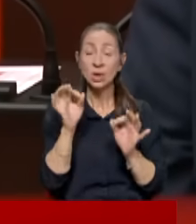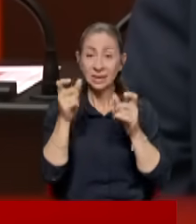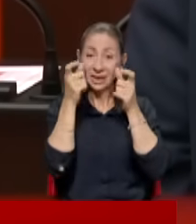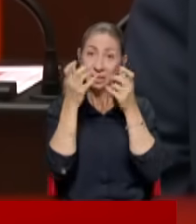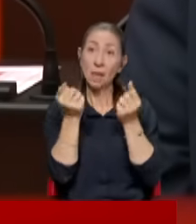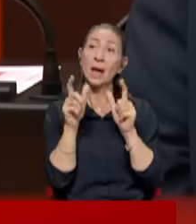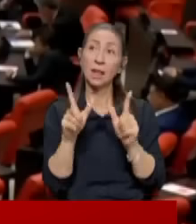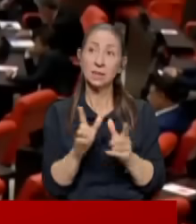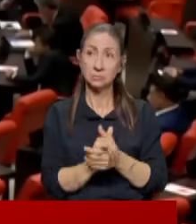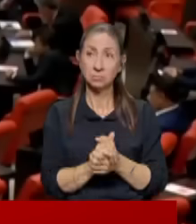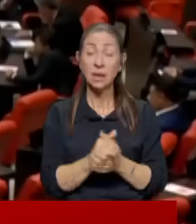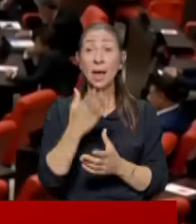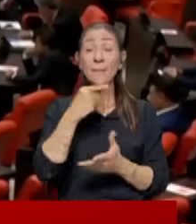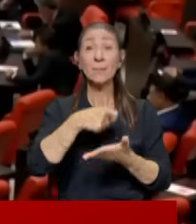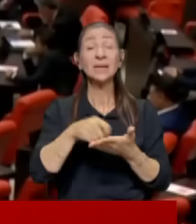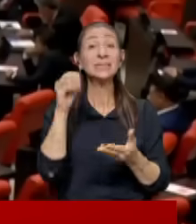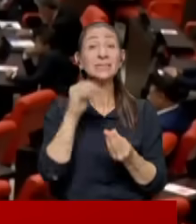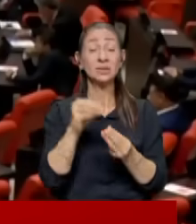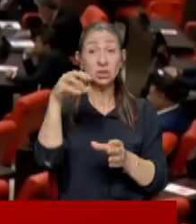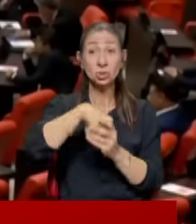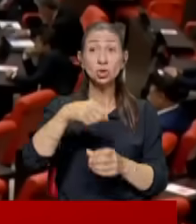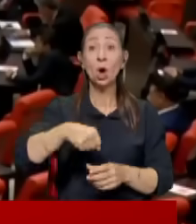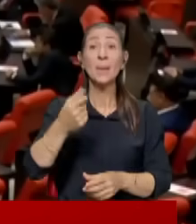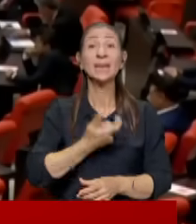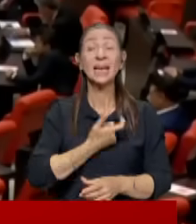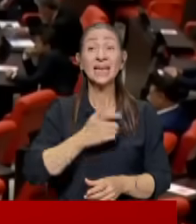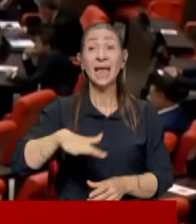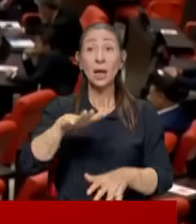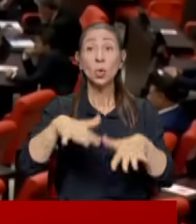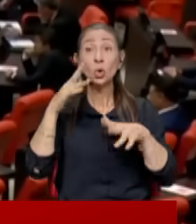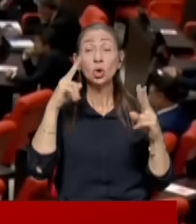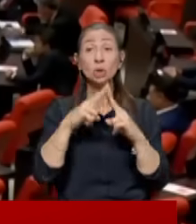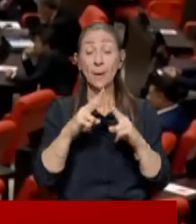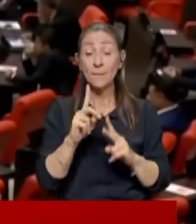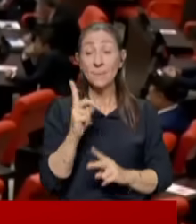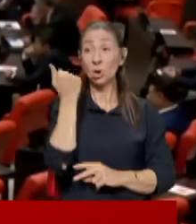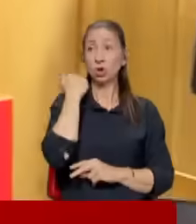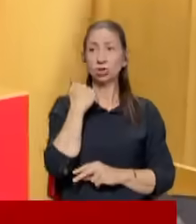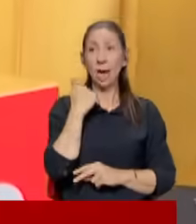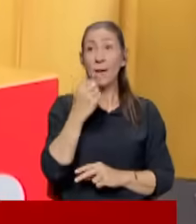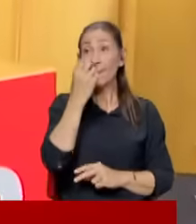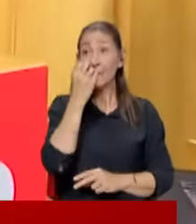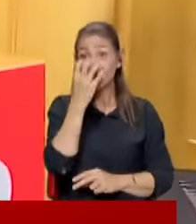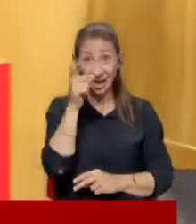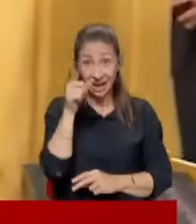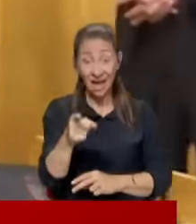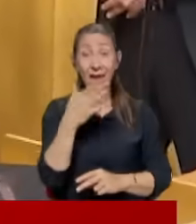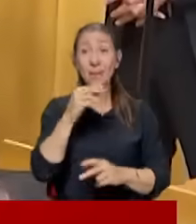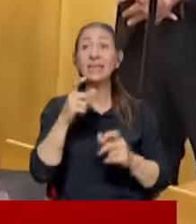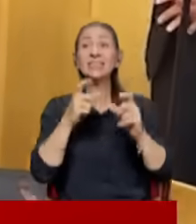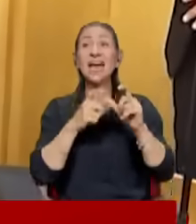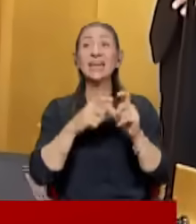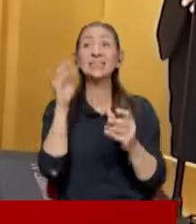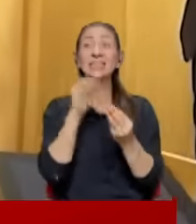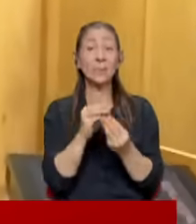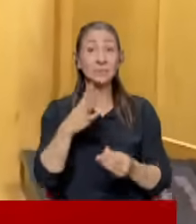dikkate almak gerekir. Emekli maaş zammını da içeren torba yasanın genel kurul görüşmelerinden bir gün önce Bahçeli'nin emeklilere seyyanen